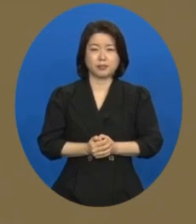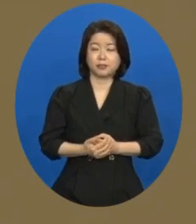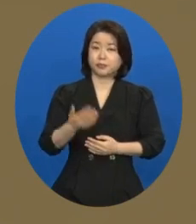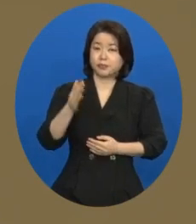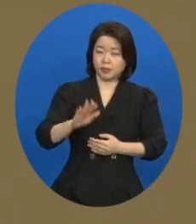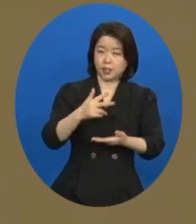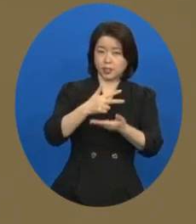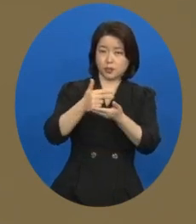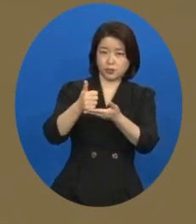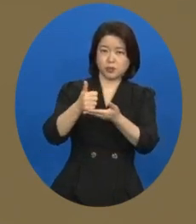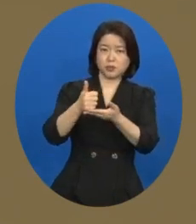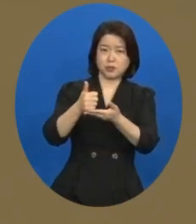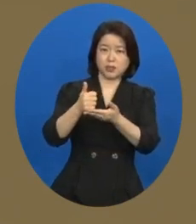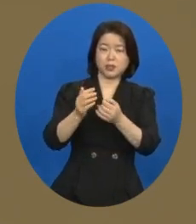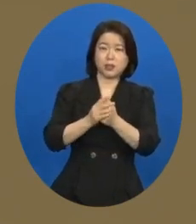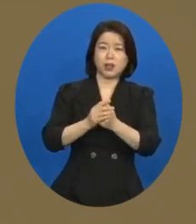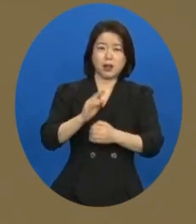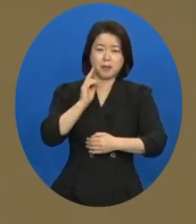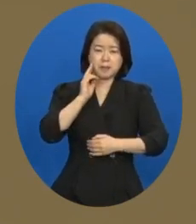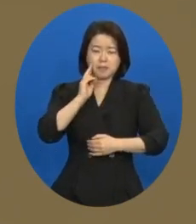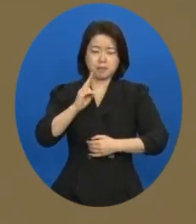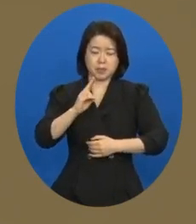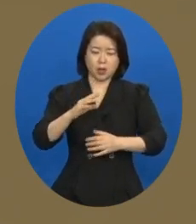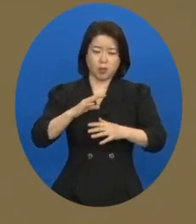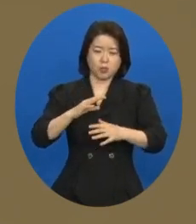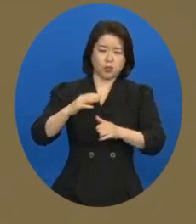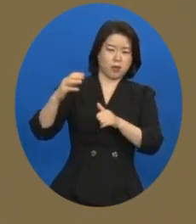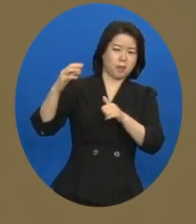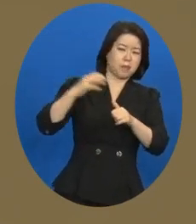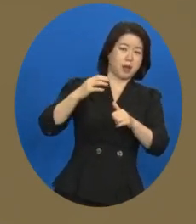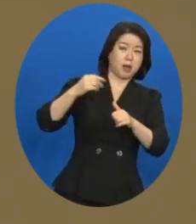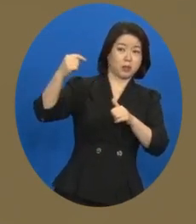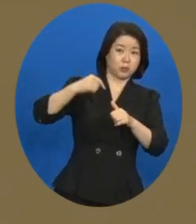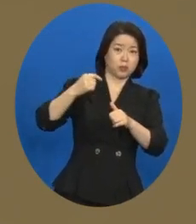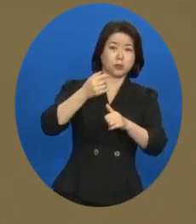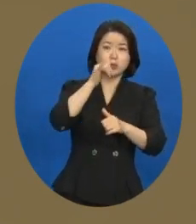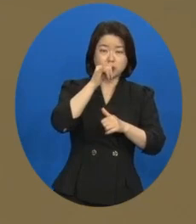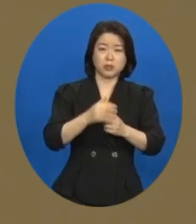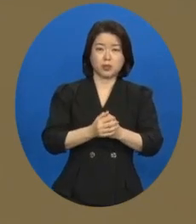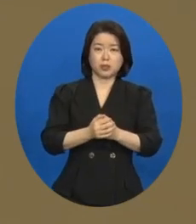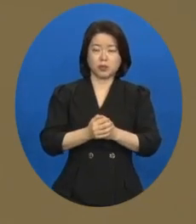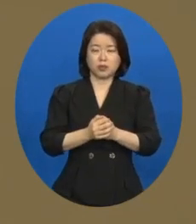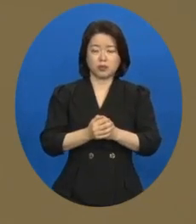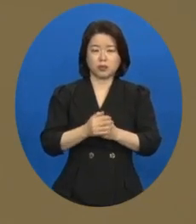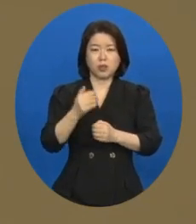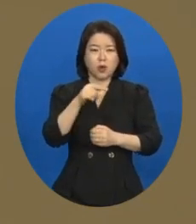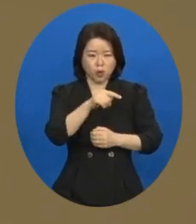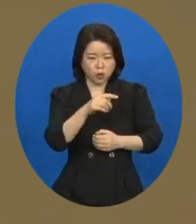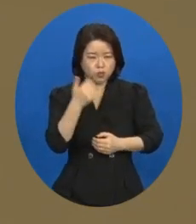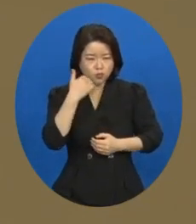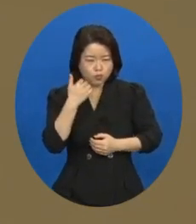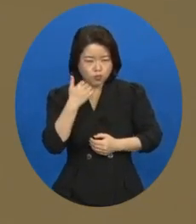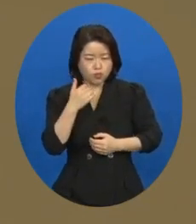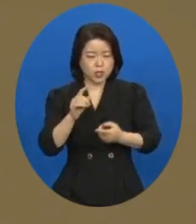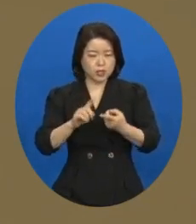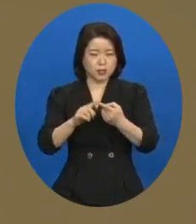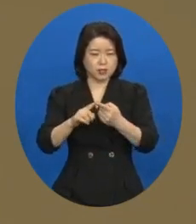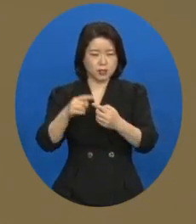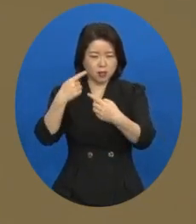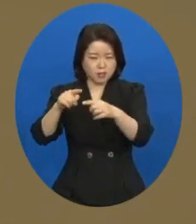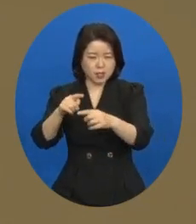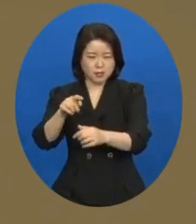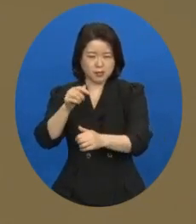그런데 주님께서 아주 무섭게 경고하셨어요. 어떤 사람에 대해서 비판하고 그